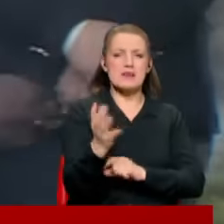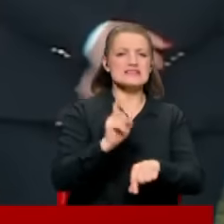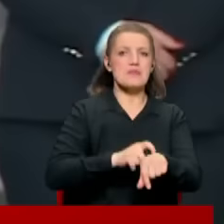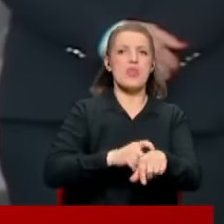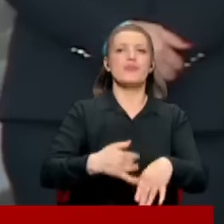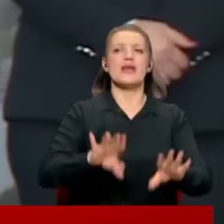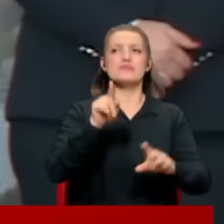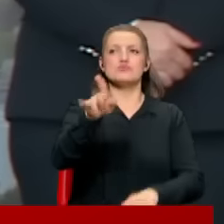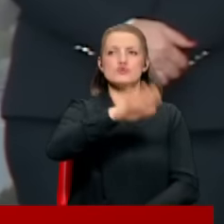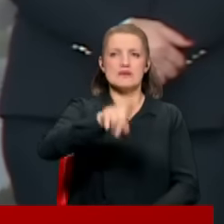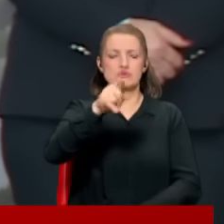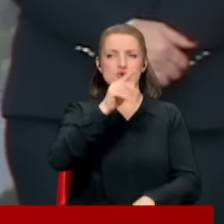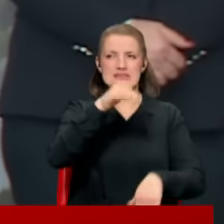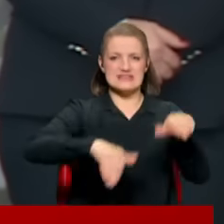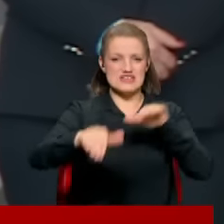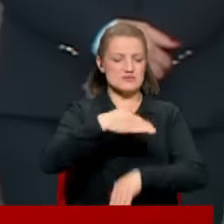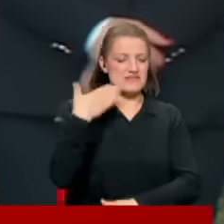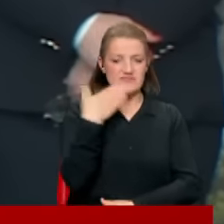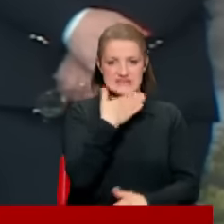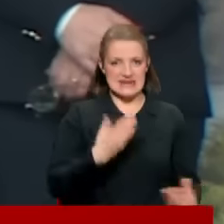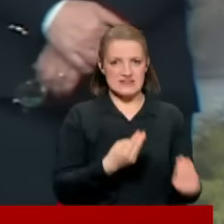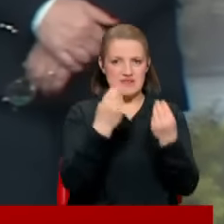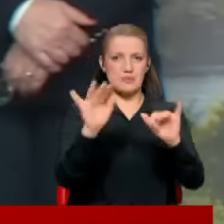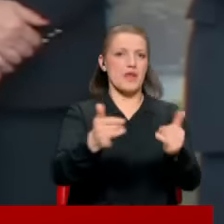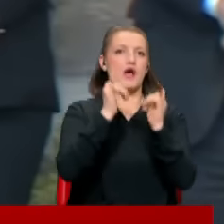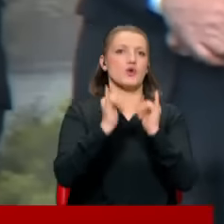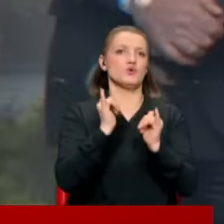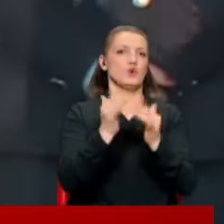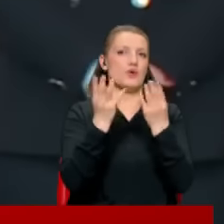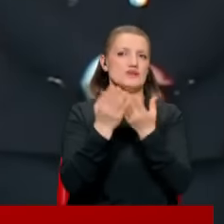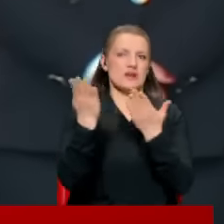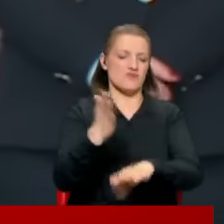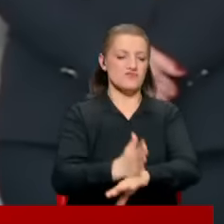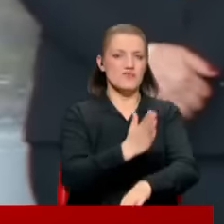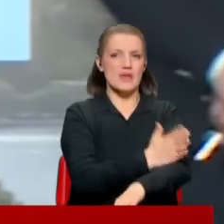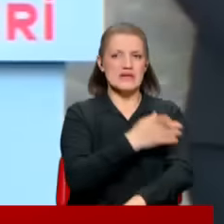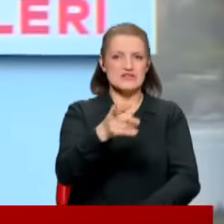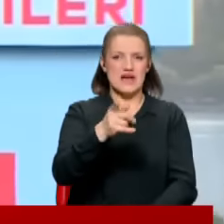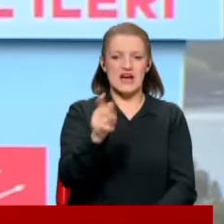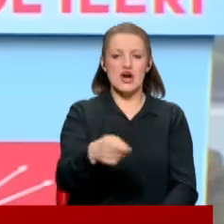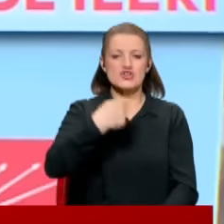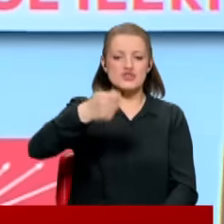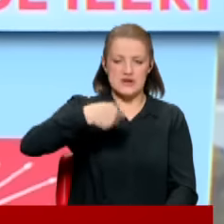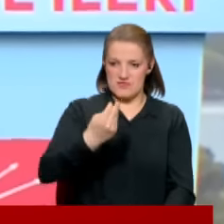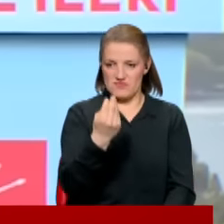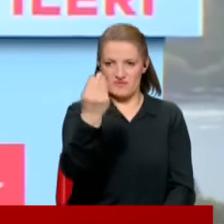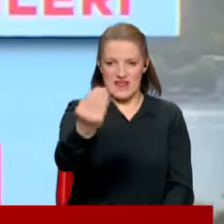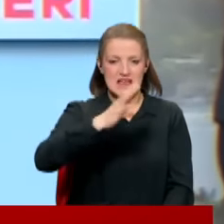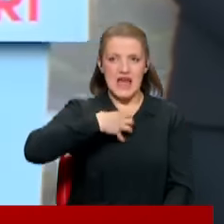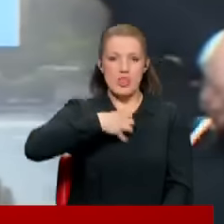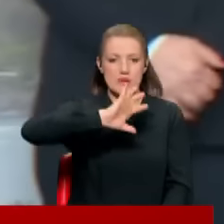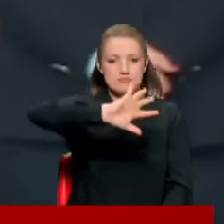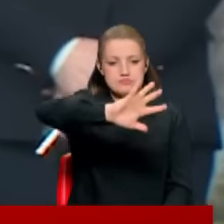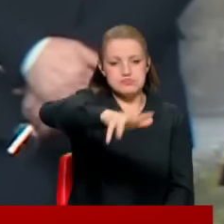değil. Bunlara bu seçimde fırsat verirsek daha da kötüleşecekler. Vatandaşa yine kaşıkla verip